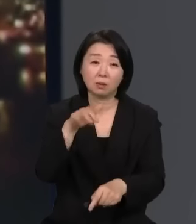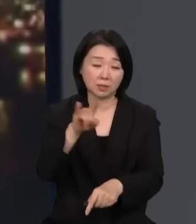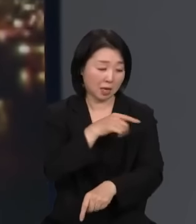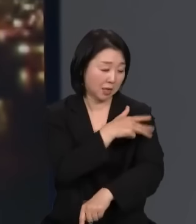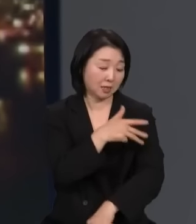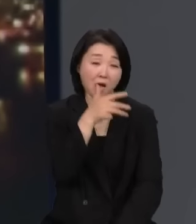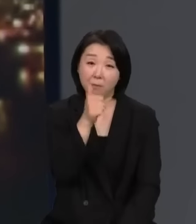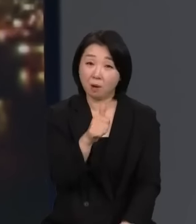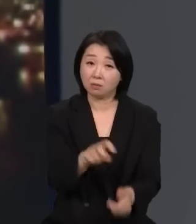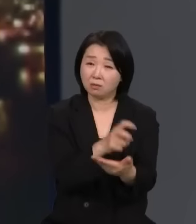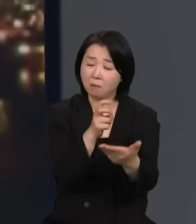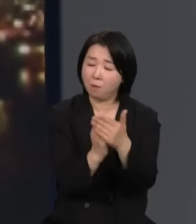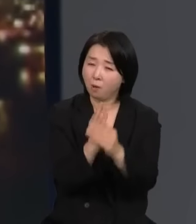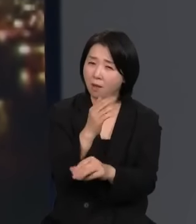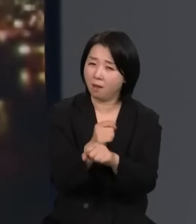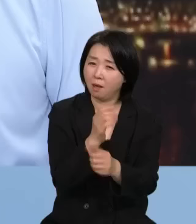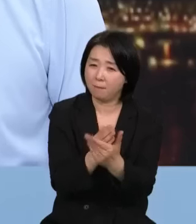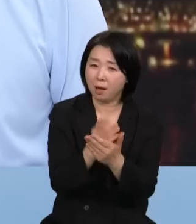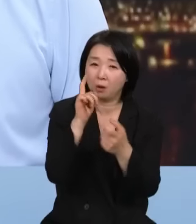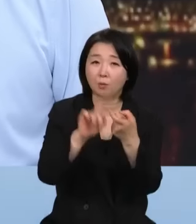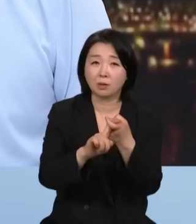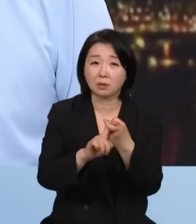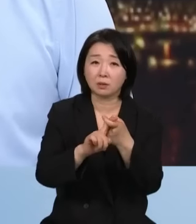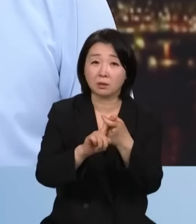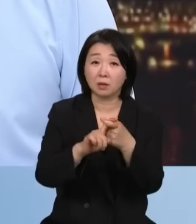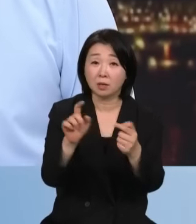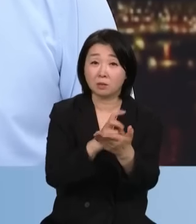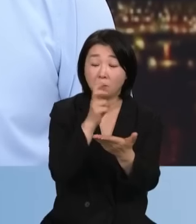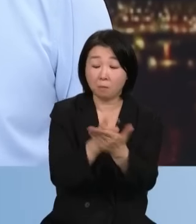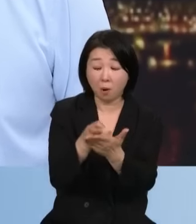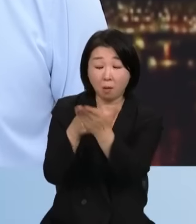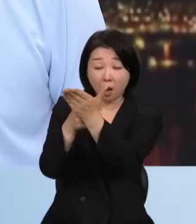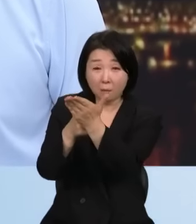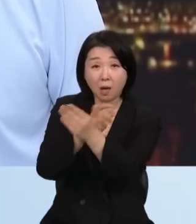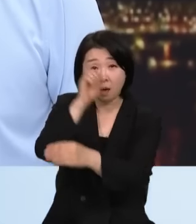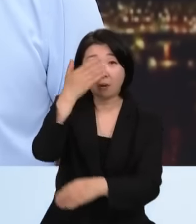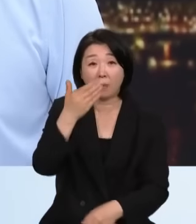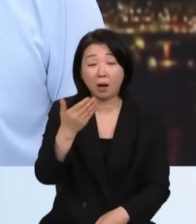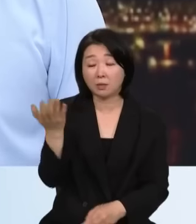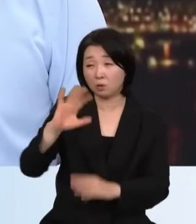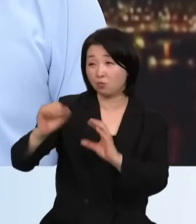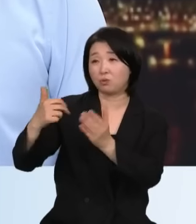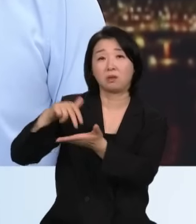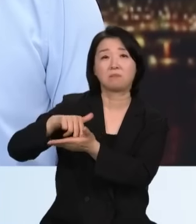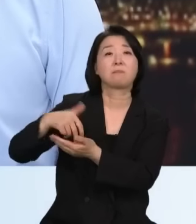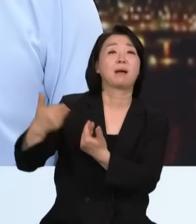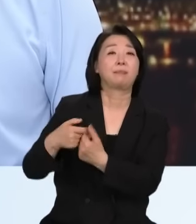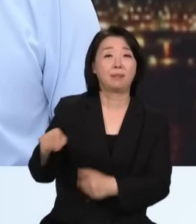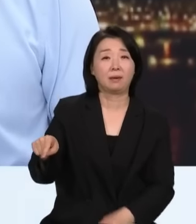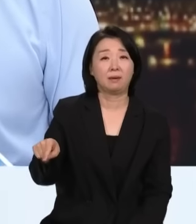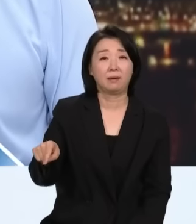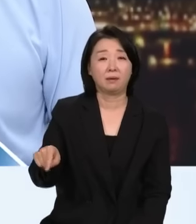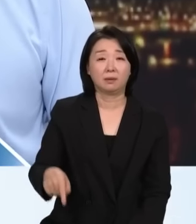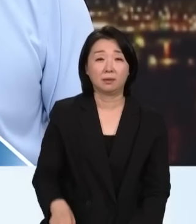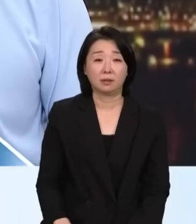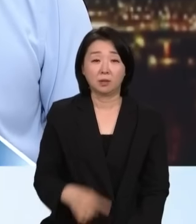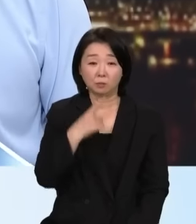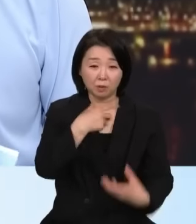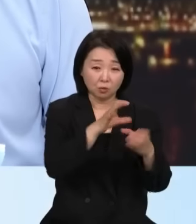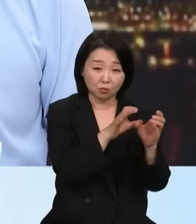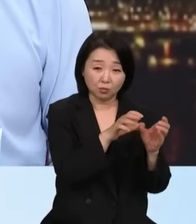여부입니다네 이게 특검법이 상정만 되면 처리할 수 있는 거잖아요 그런데 국민의 힘이 반대를 하고 있는 상황이죠 지금 그런 상황이죠 자 그러니까 이제